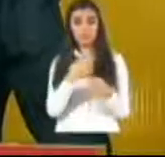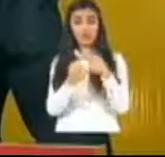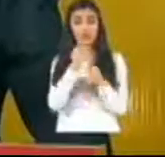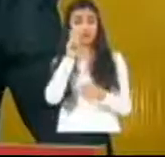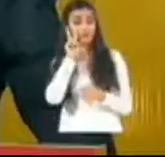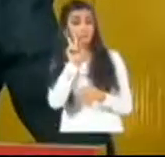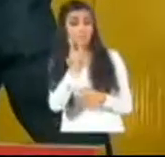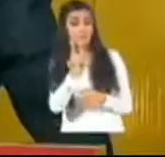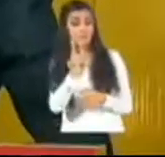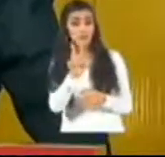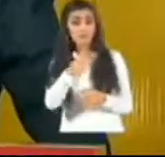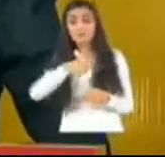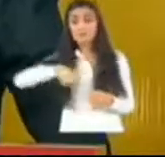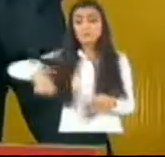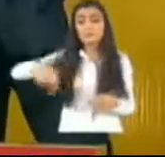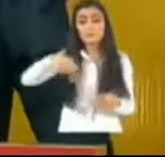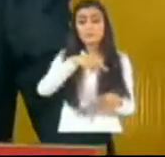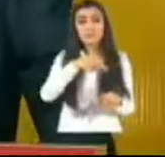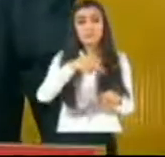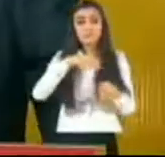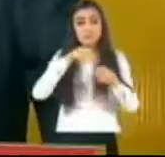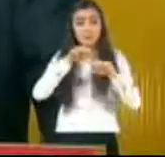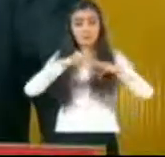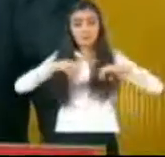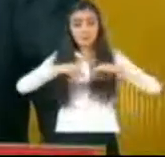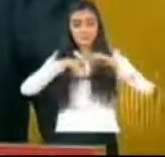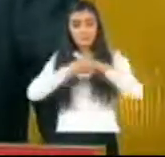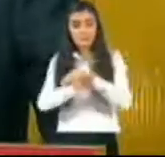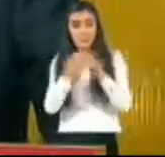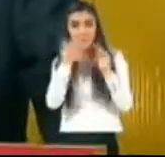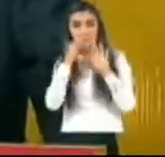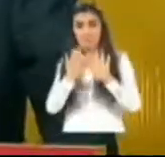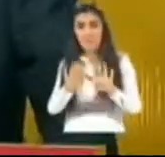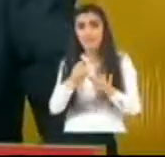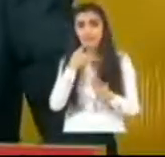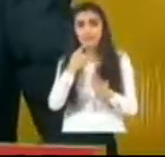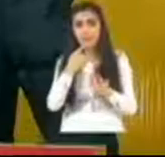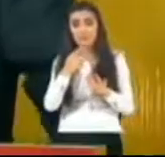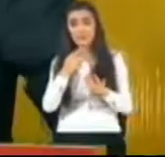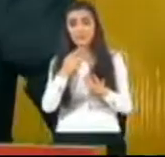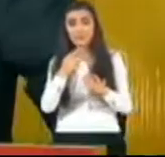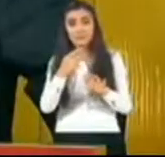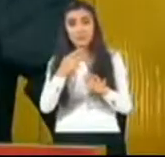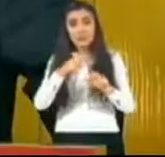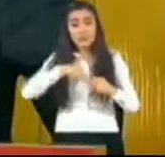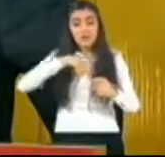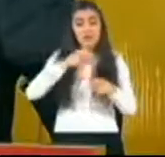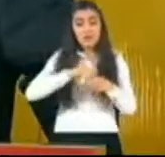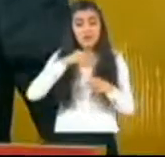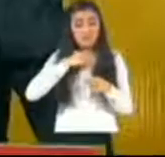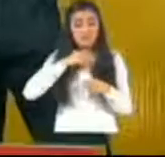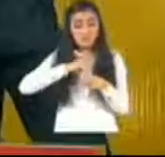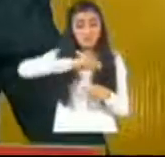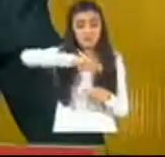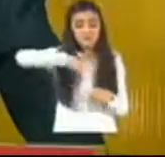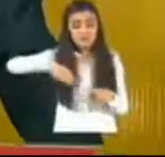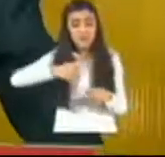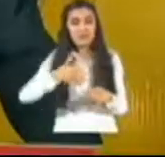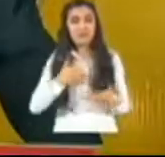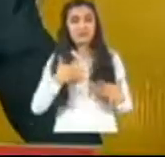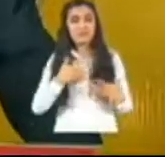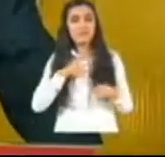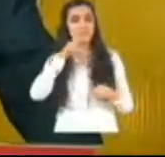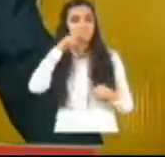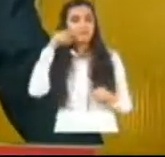görenler çevremizde tuzak kuruyorlardı. Tezvirat kazanını karıştırmaktan haz